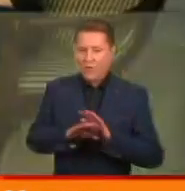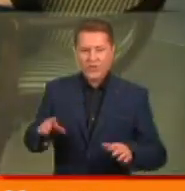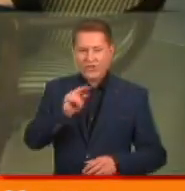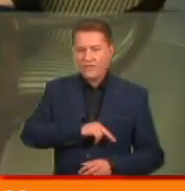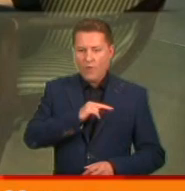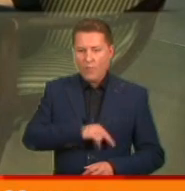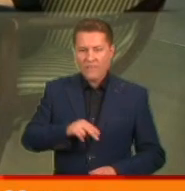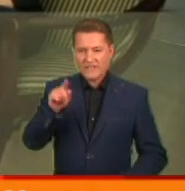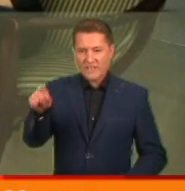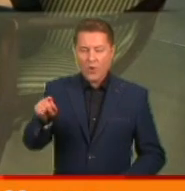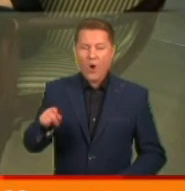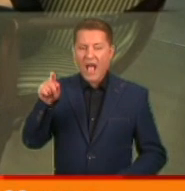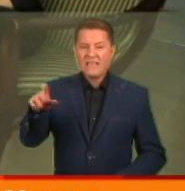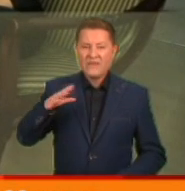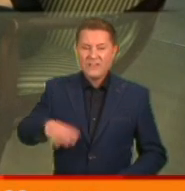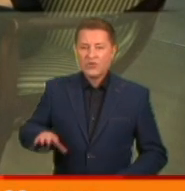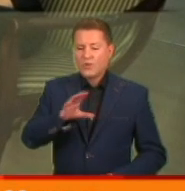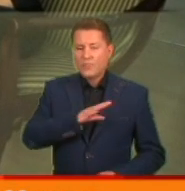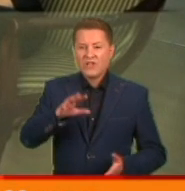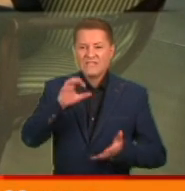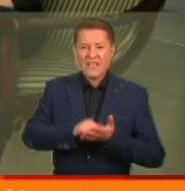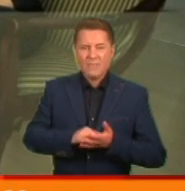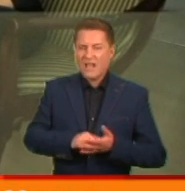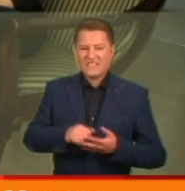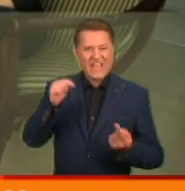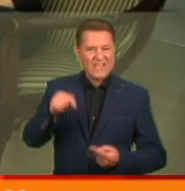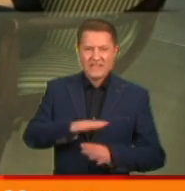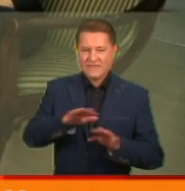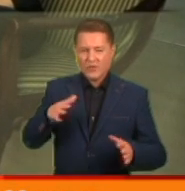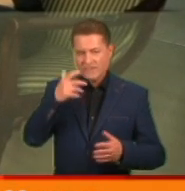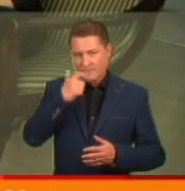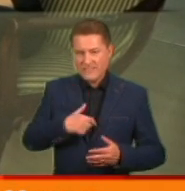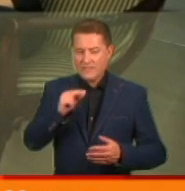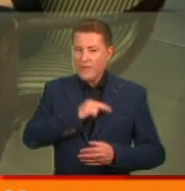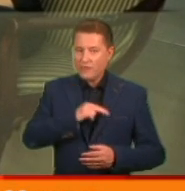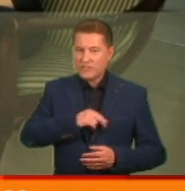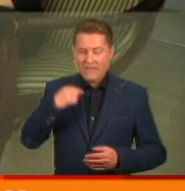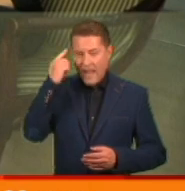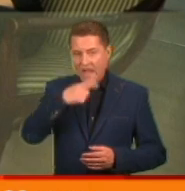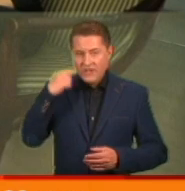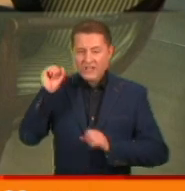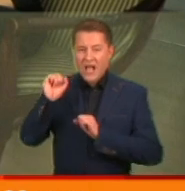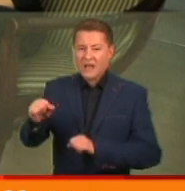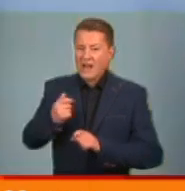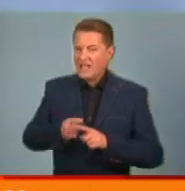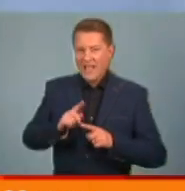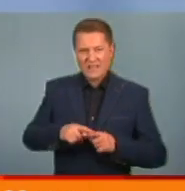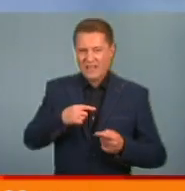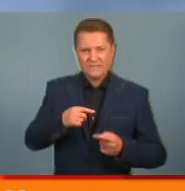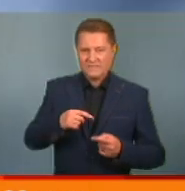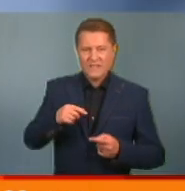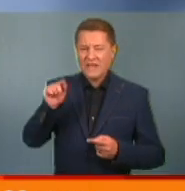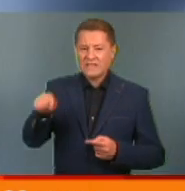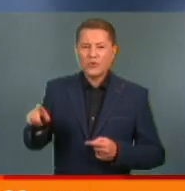Вони дійсно вимушені були займатися не зовсім свойственними собі функціями, тобто как бы лична охрана – це ж не зовсім то, чому вони звикли. І в